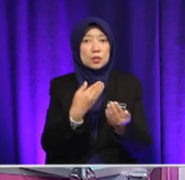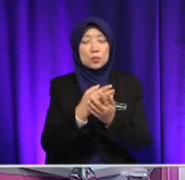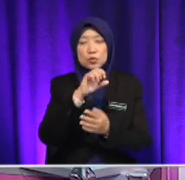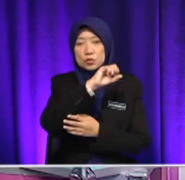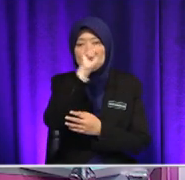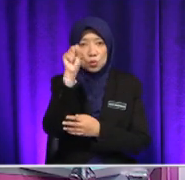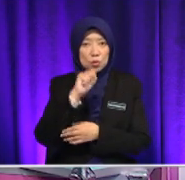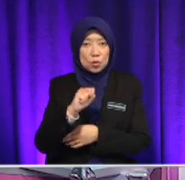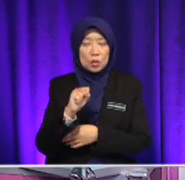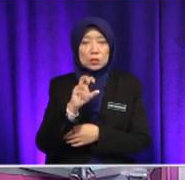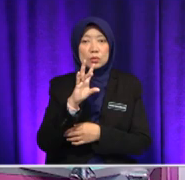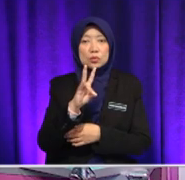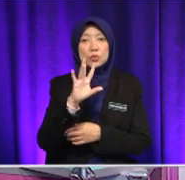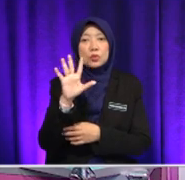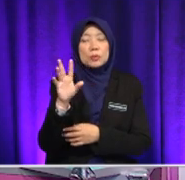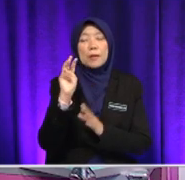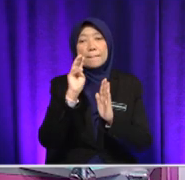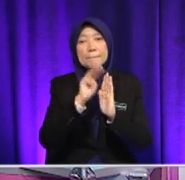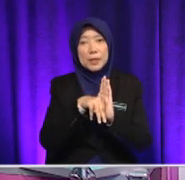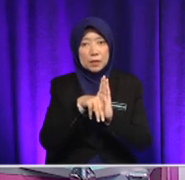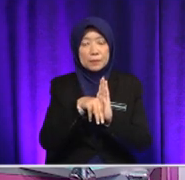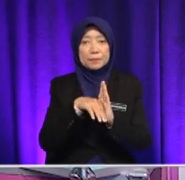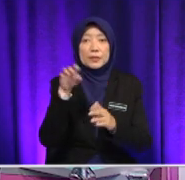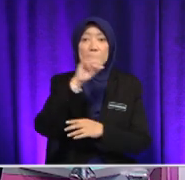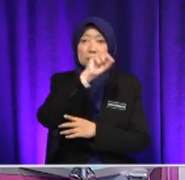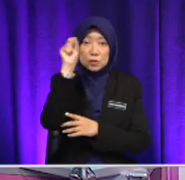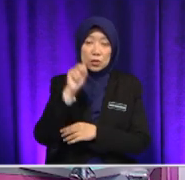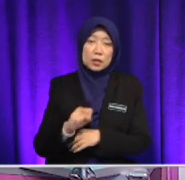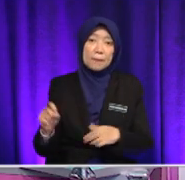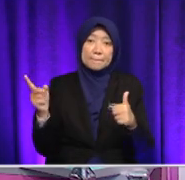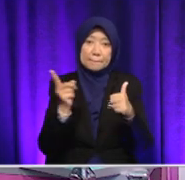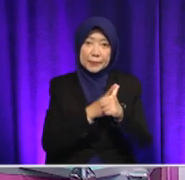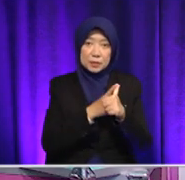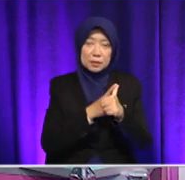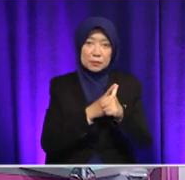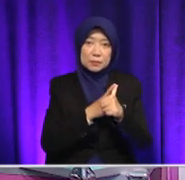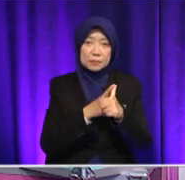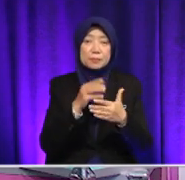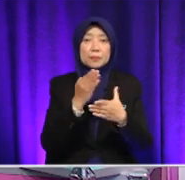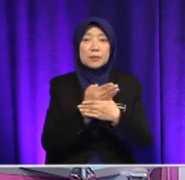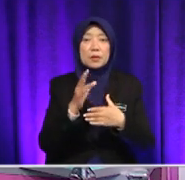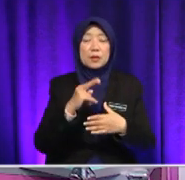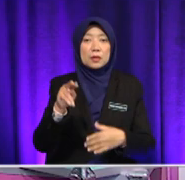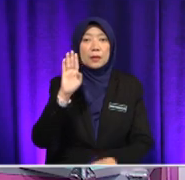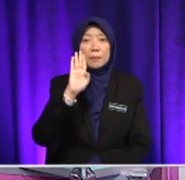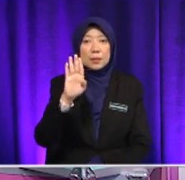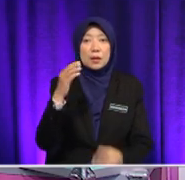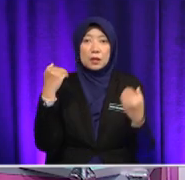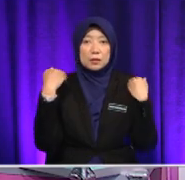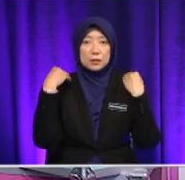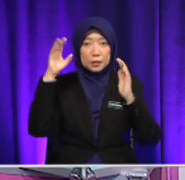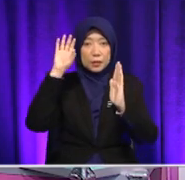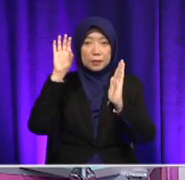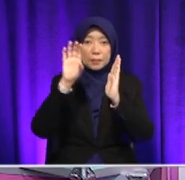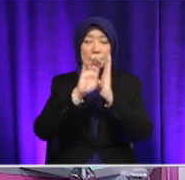Mini oke kita tengok soalan yang pertama Oke ini soal alam bagian B biasanya dia ada gambar raja